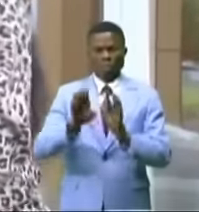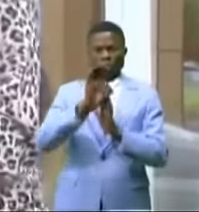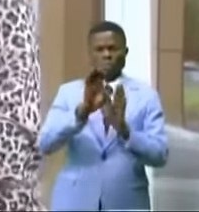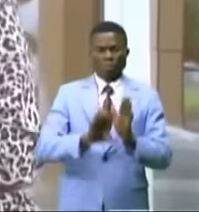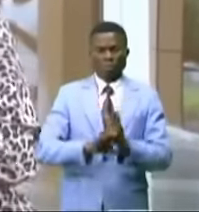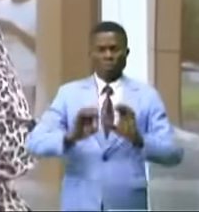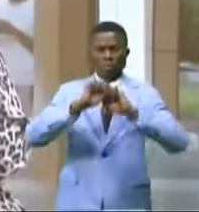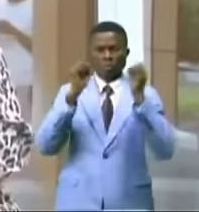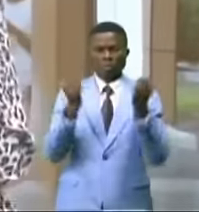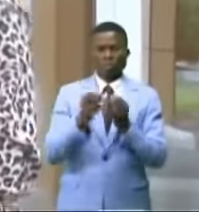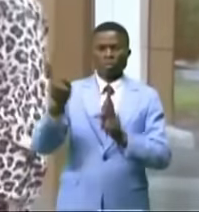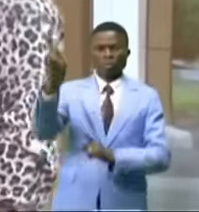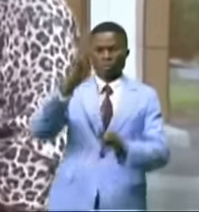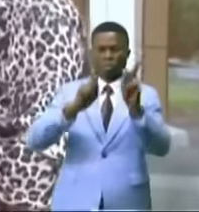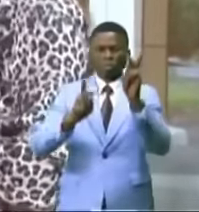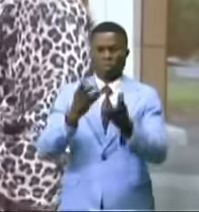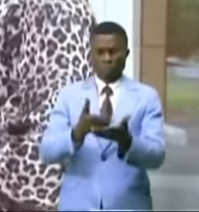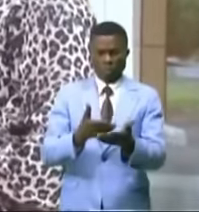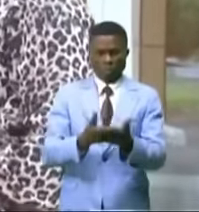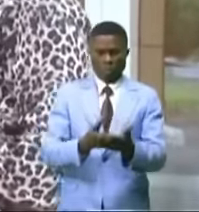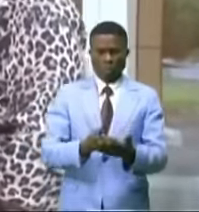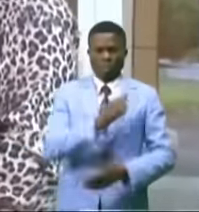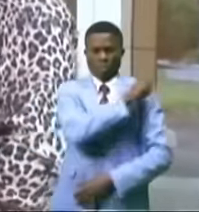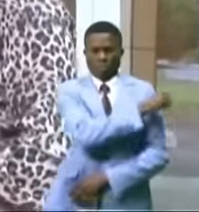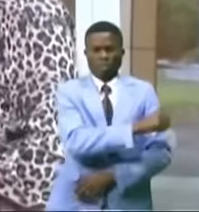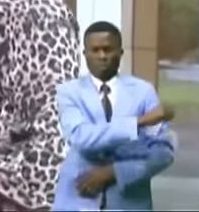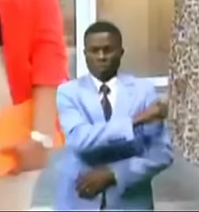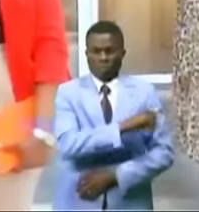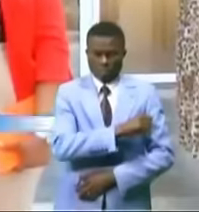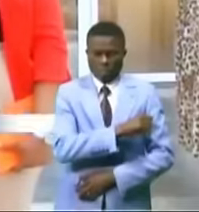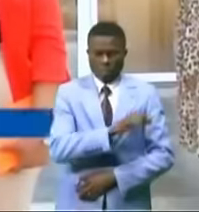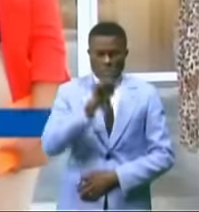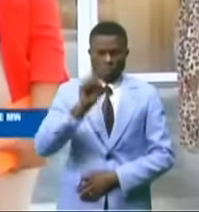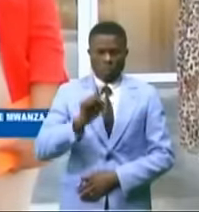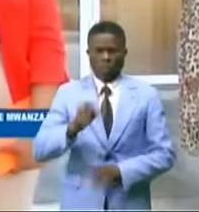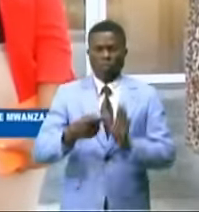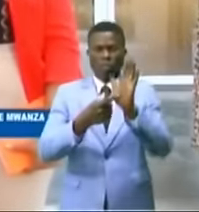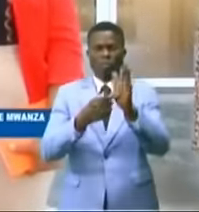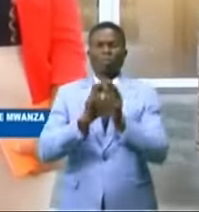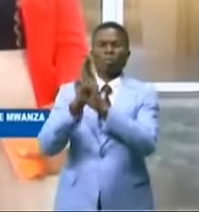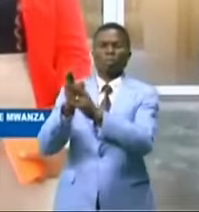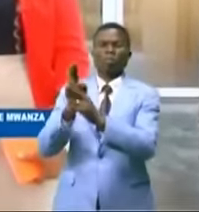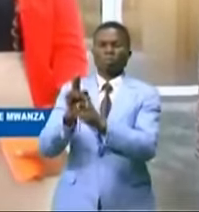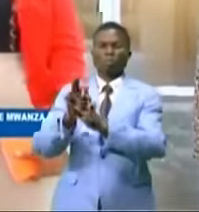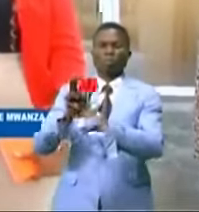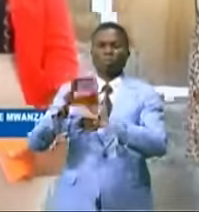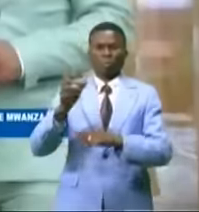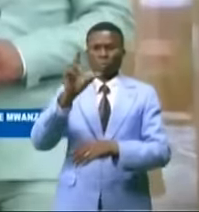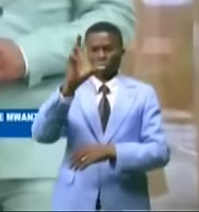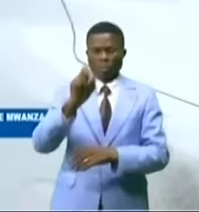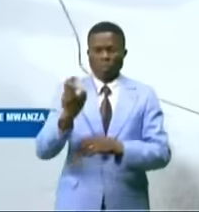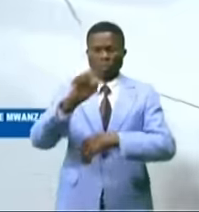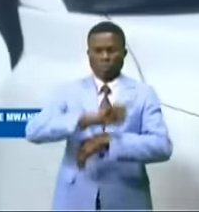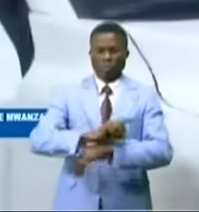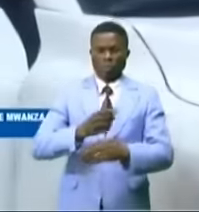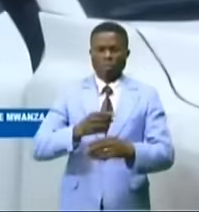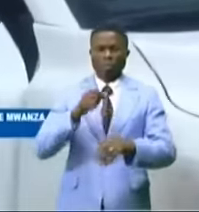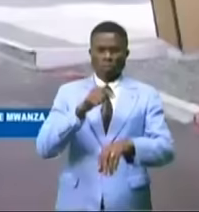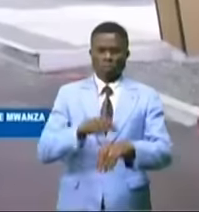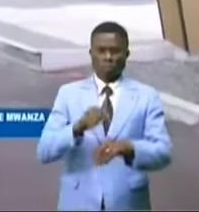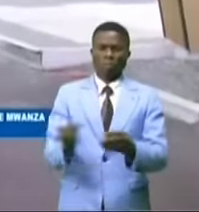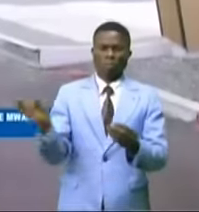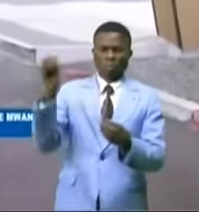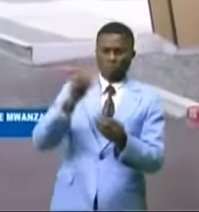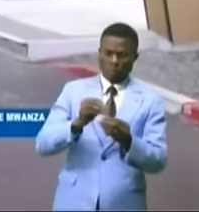la vie sociale du peuple. Augustin Kabuya devra présenter son rapport dans 30 jours, une durée renouvelable,